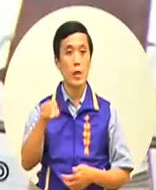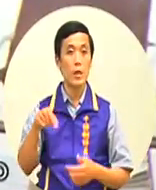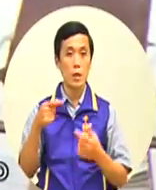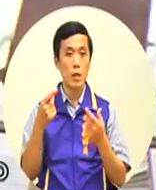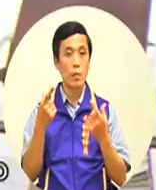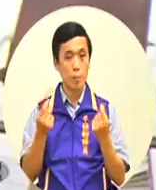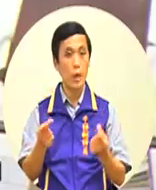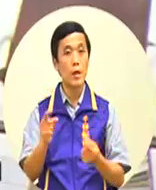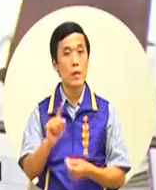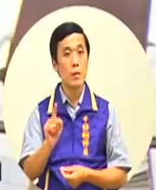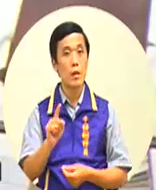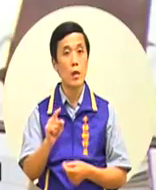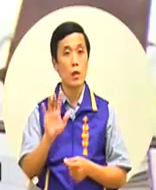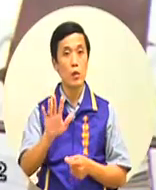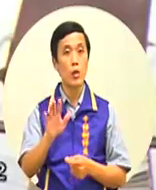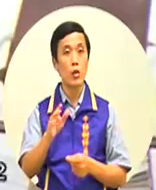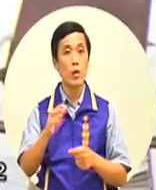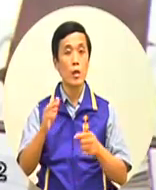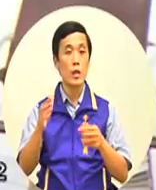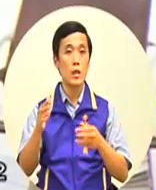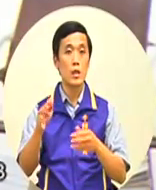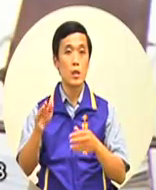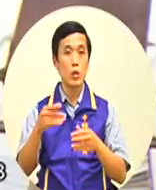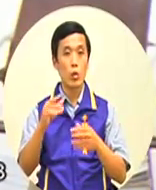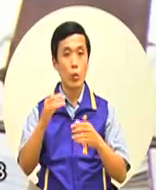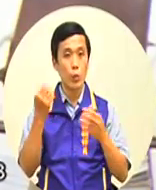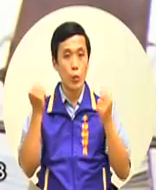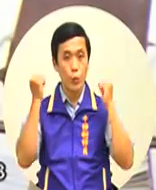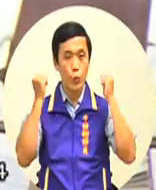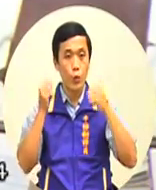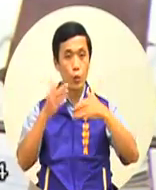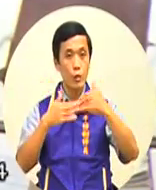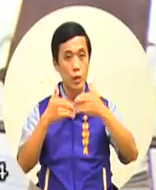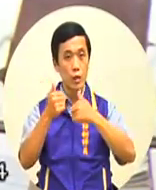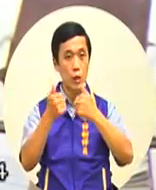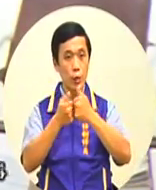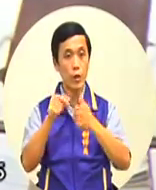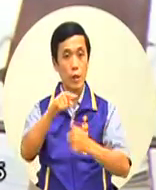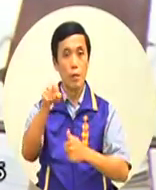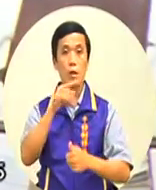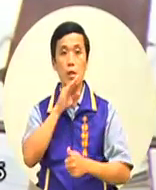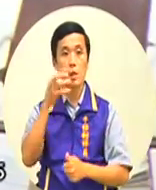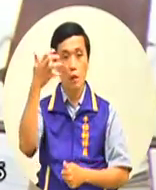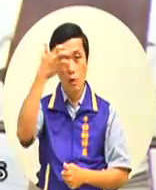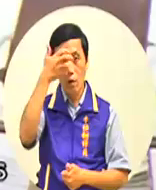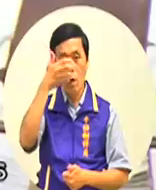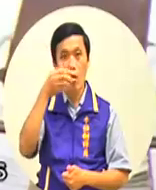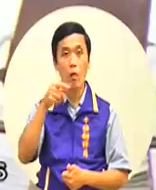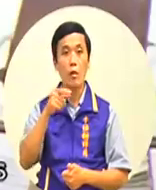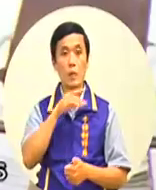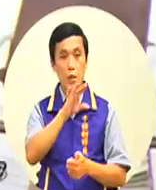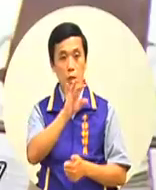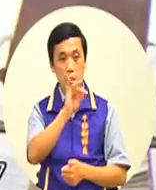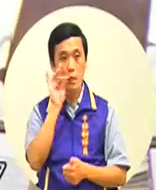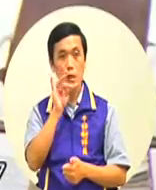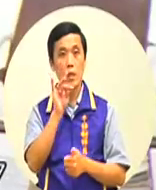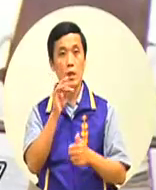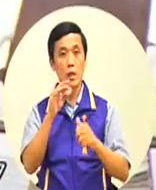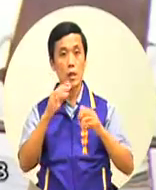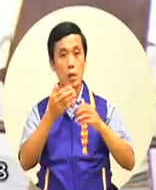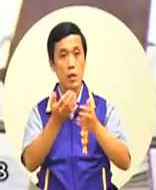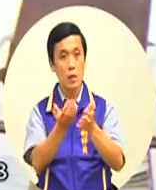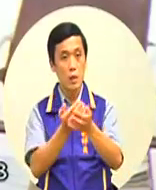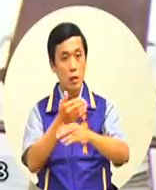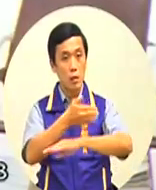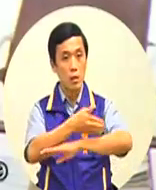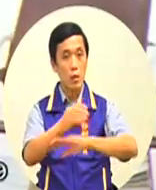个清风运动协会啊也在那边，他们都是老人哈，啊就也在借用我们的前镇国小在那边